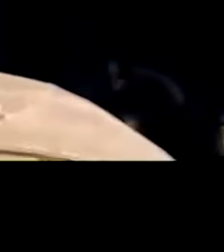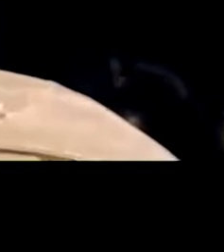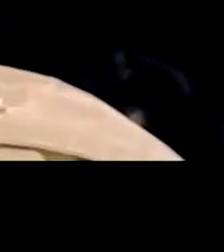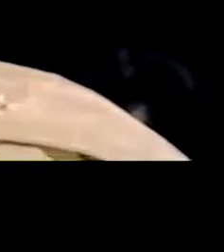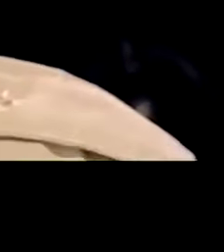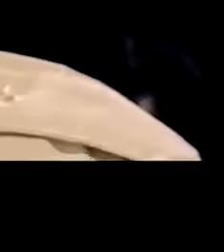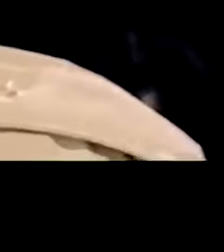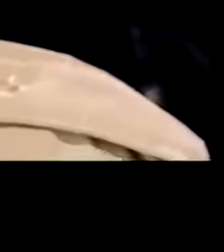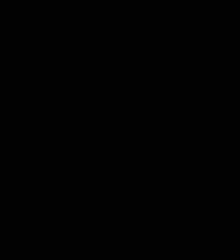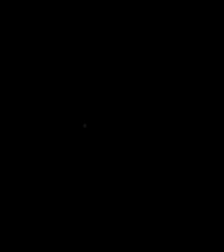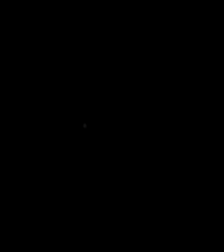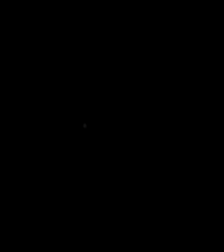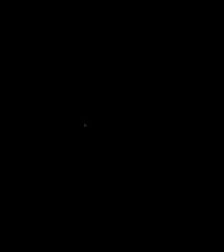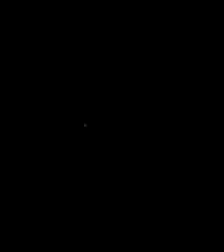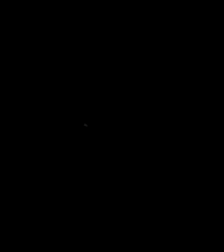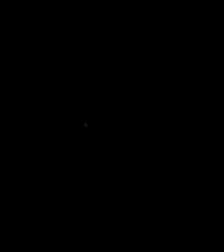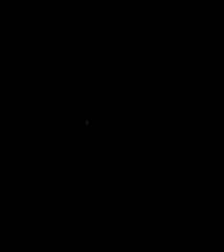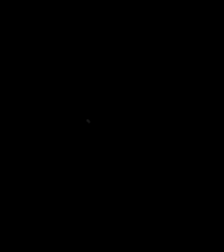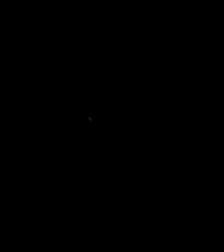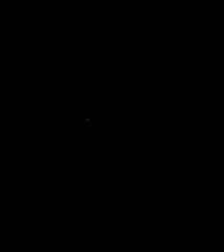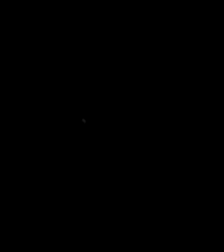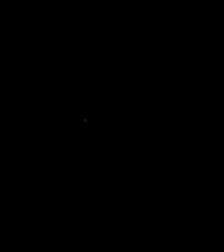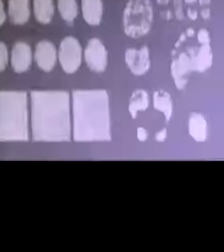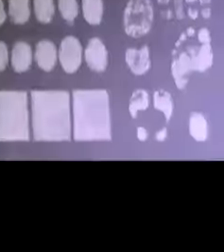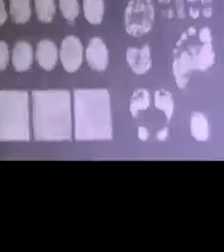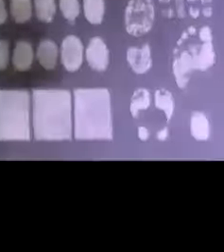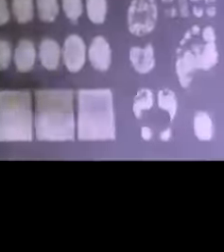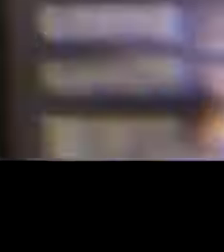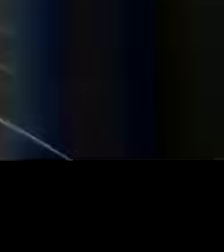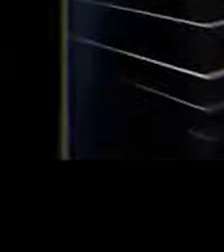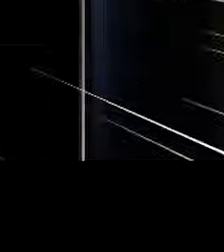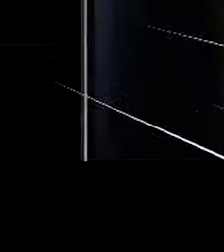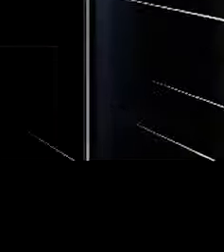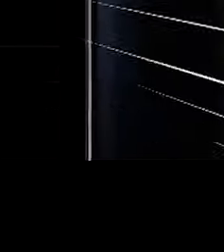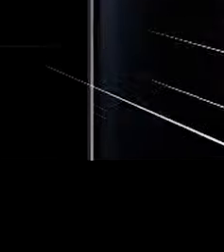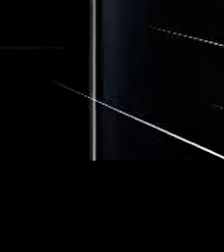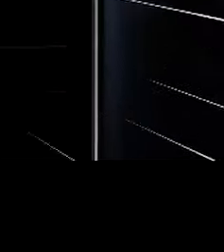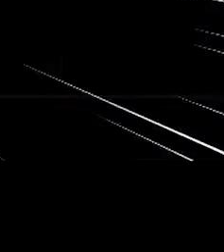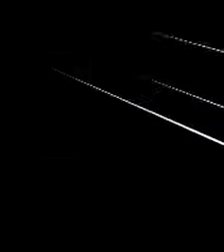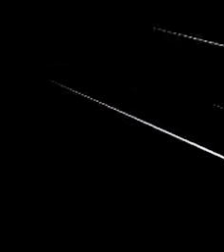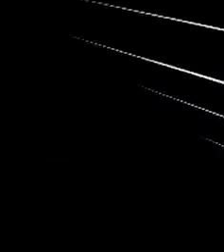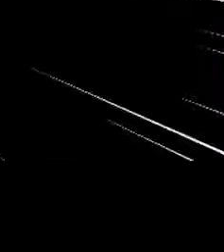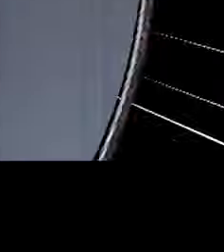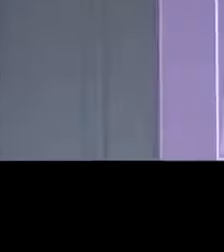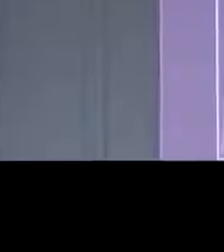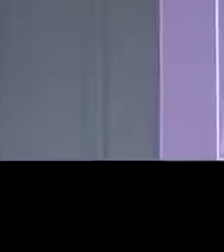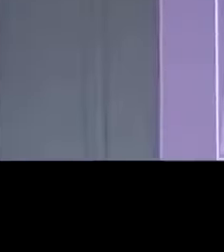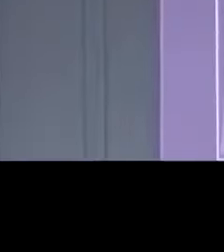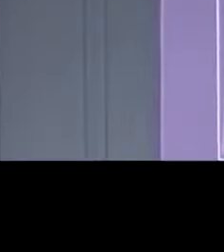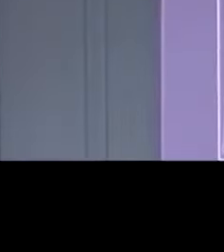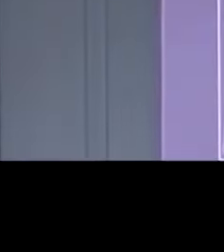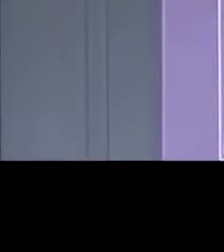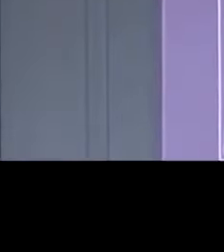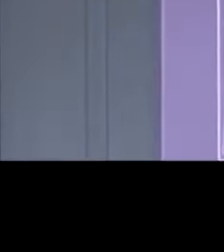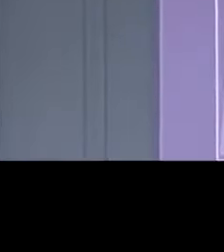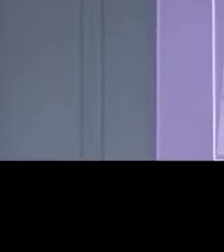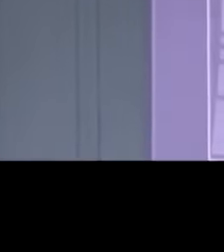중개사가 왔습니다. 와우. 가족 여러분의 고민 제가 공짜로 중개해드립니다.